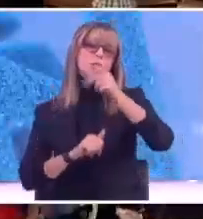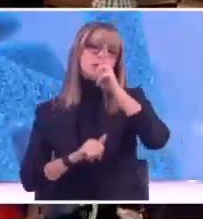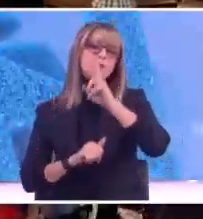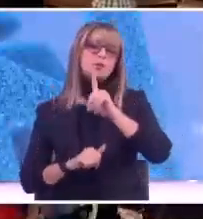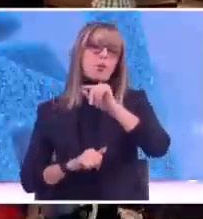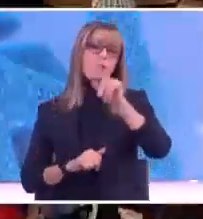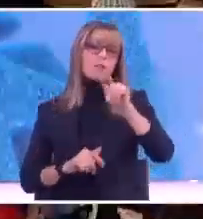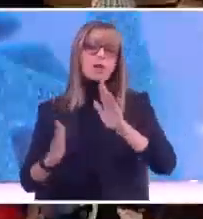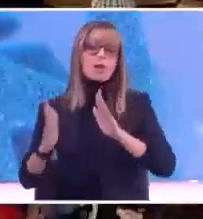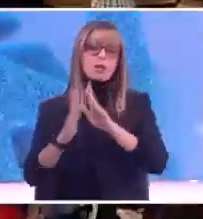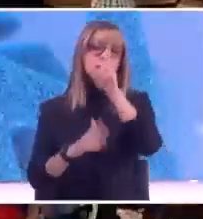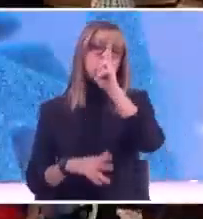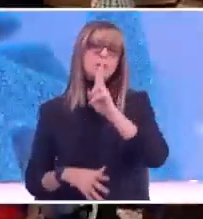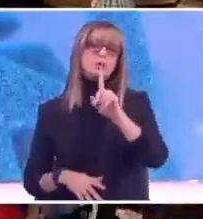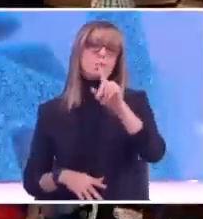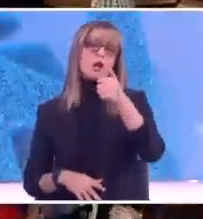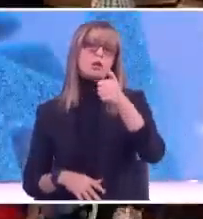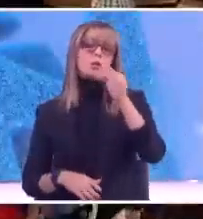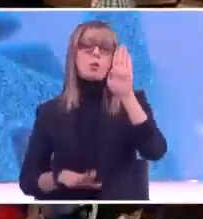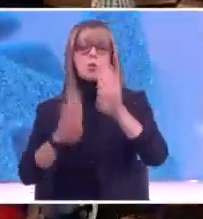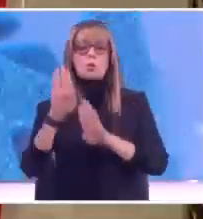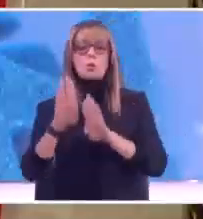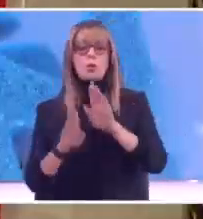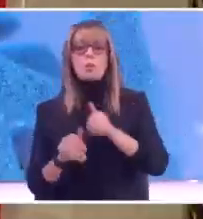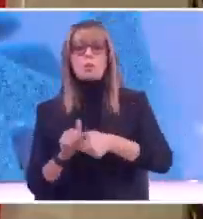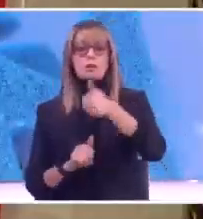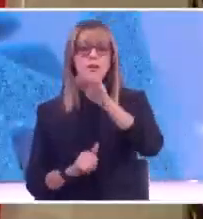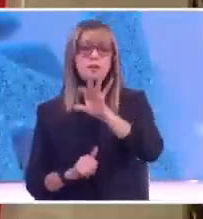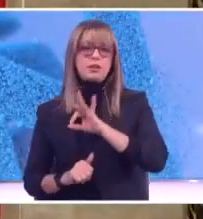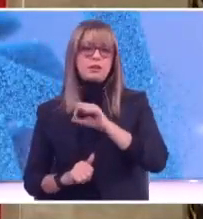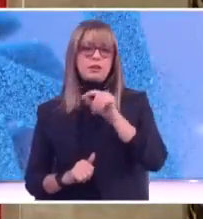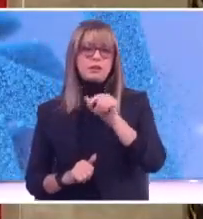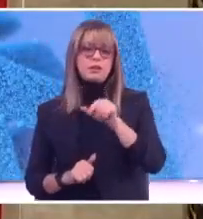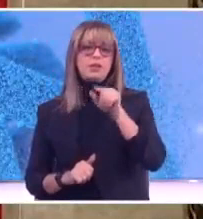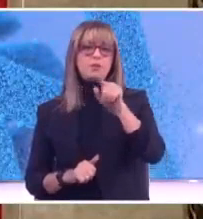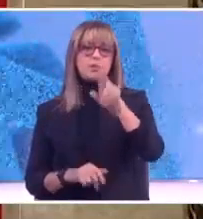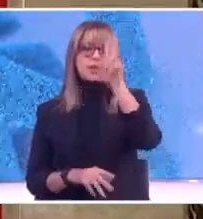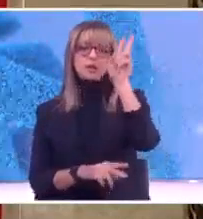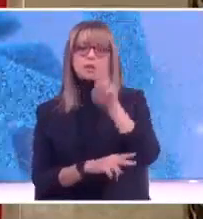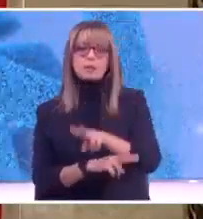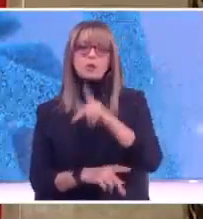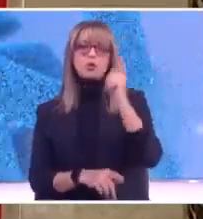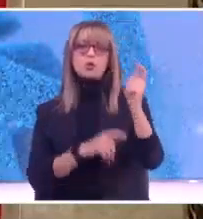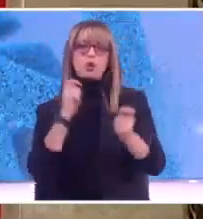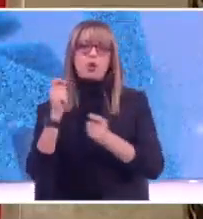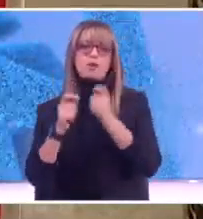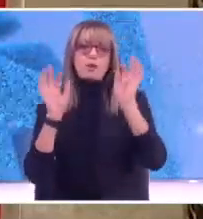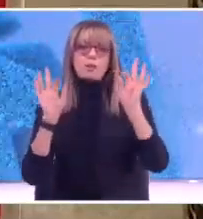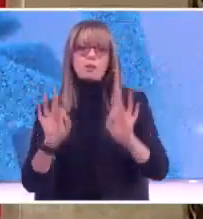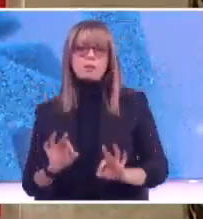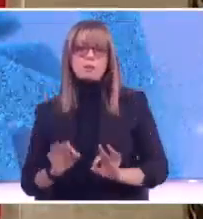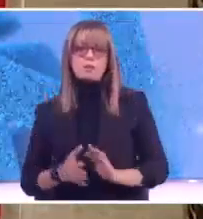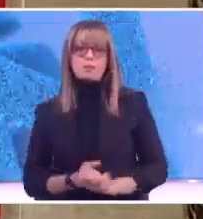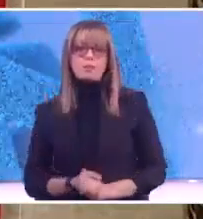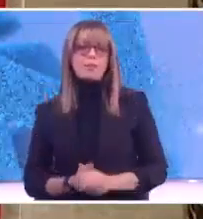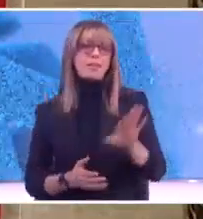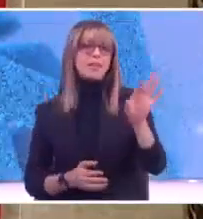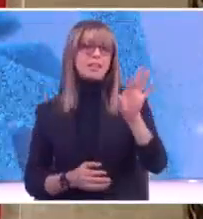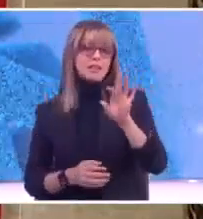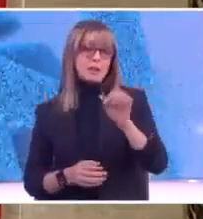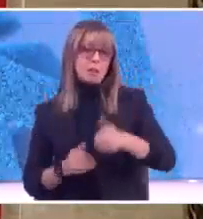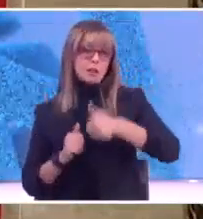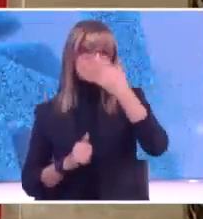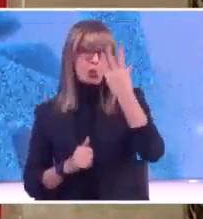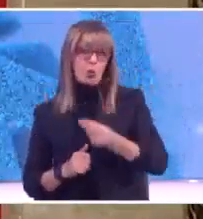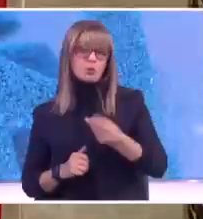211'e karşı 216 oyla başkan seçildi. Kevin McCarthy yemin ederek görevine resmen başladı. Seçilmesinin